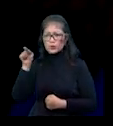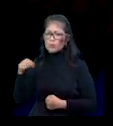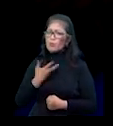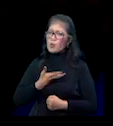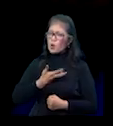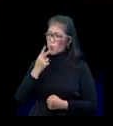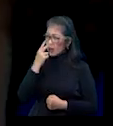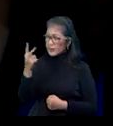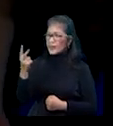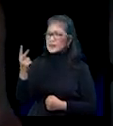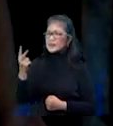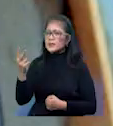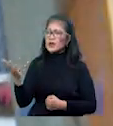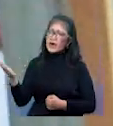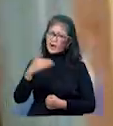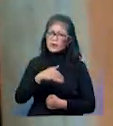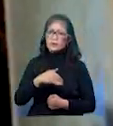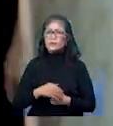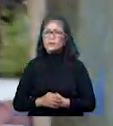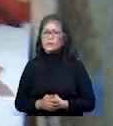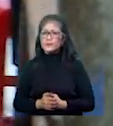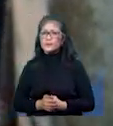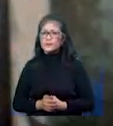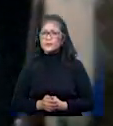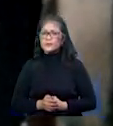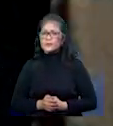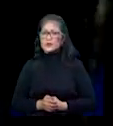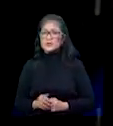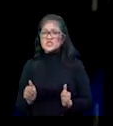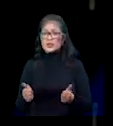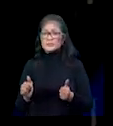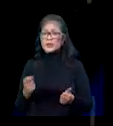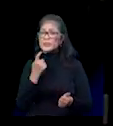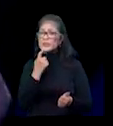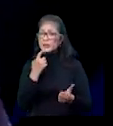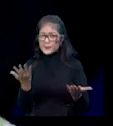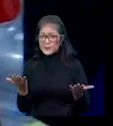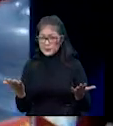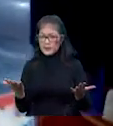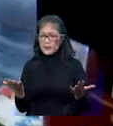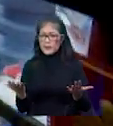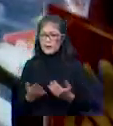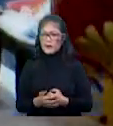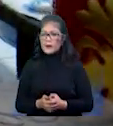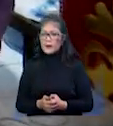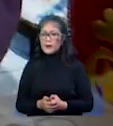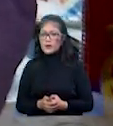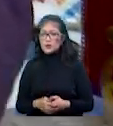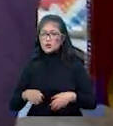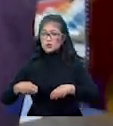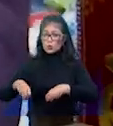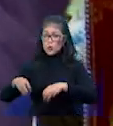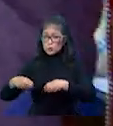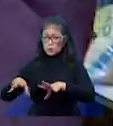Bu terima kasih persiapan apa aja ibu yang di bawah nanti